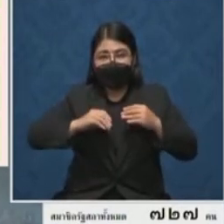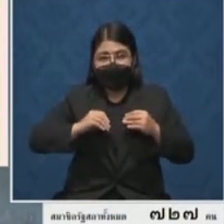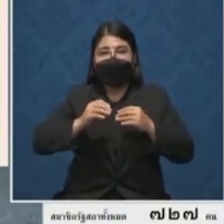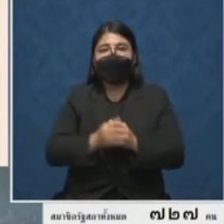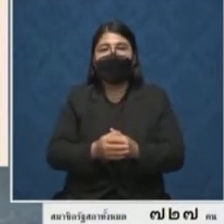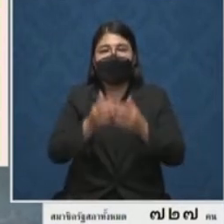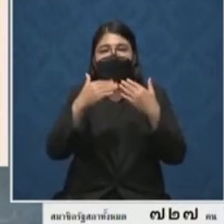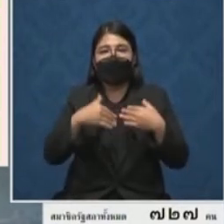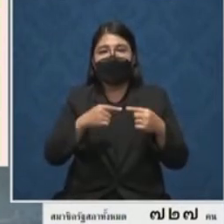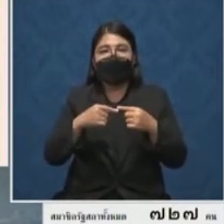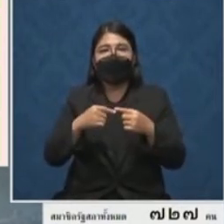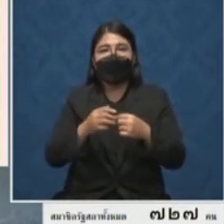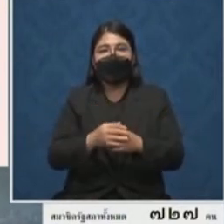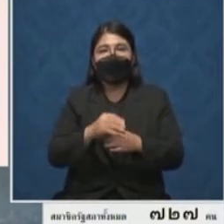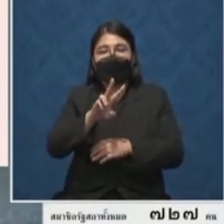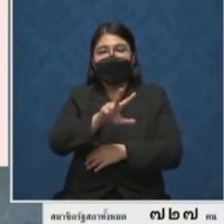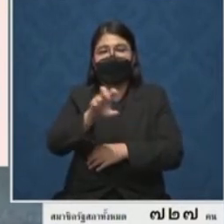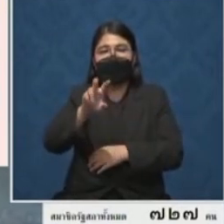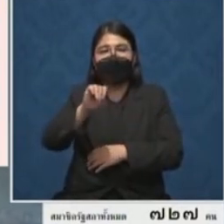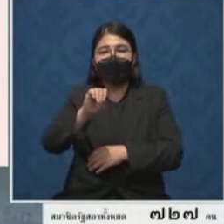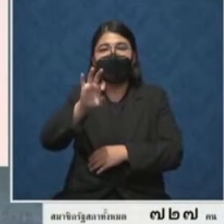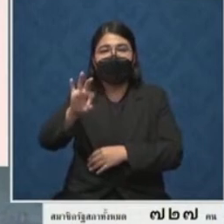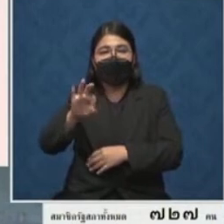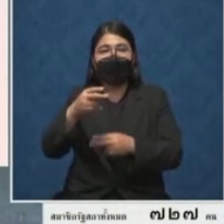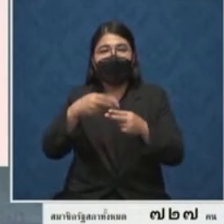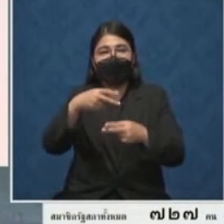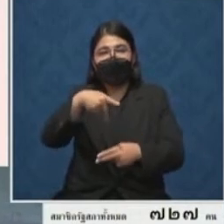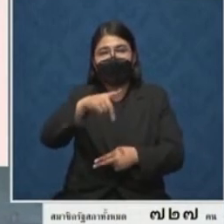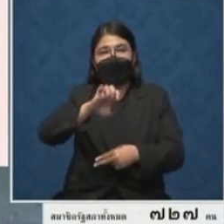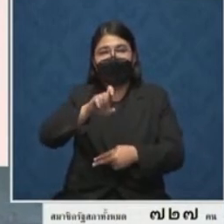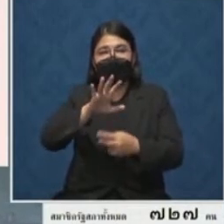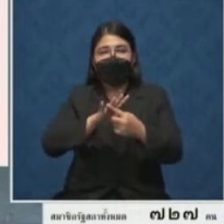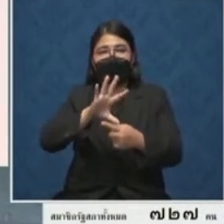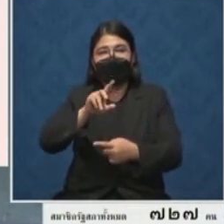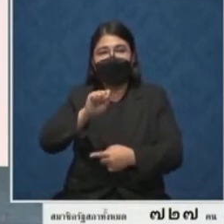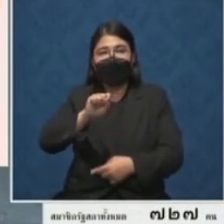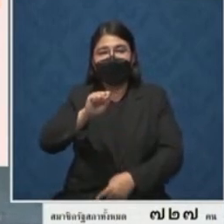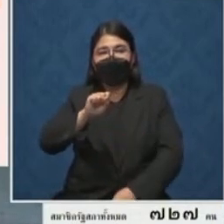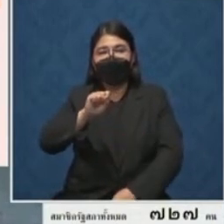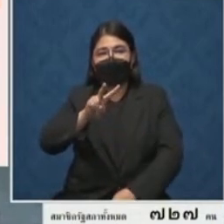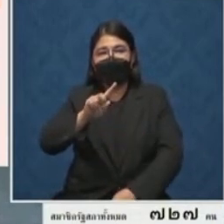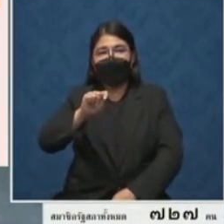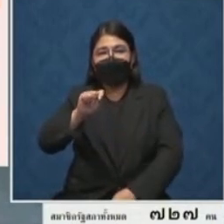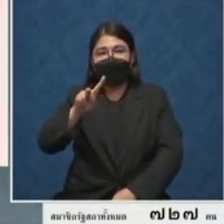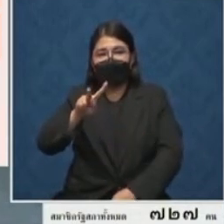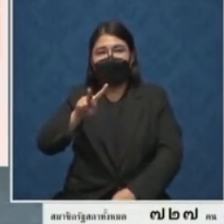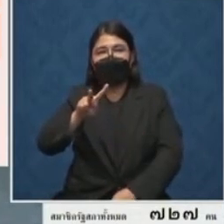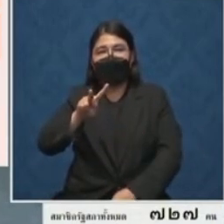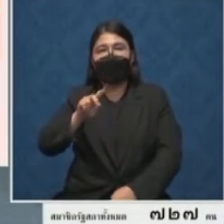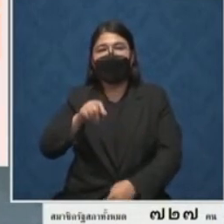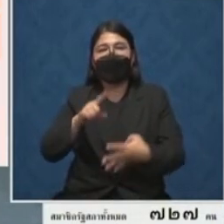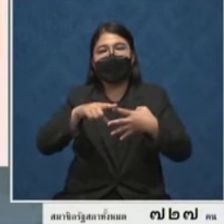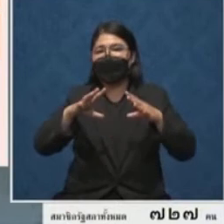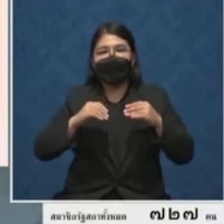349นายพิเชษฐ์สถิรัชวาล 1ไม่รับหลักการ2ไม่รับหลักการ3ไม่รับหลักการ4ไม่รับหลักการ